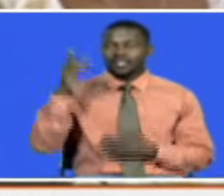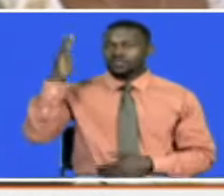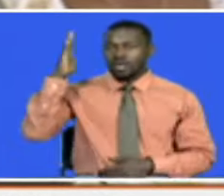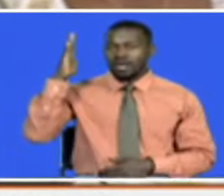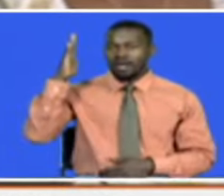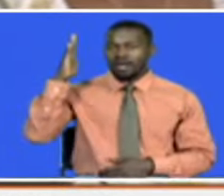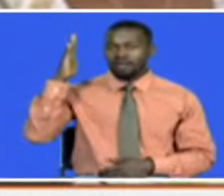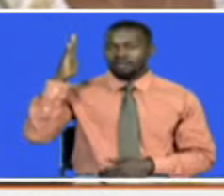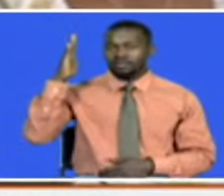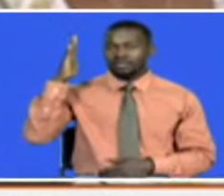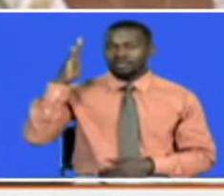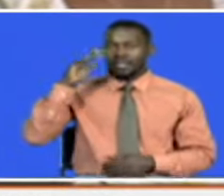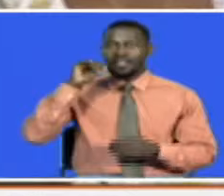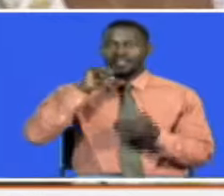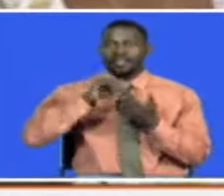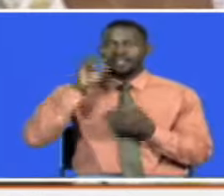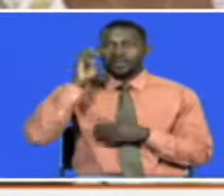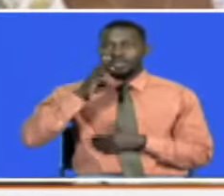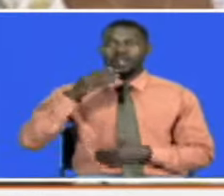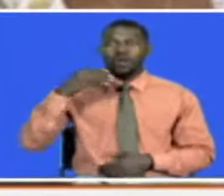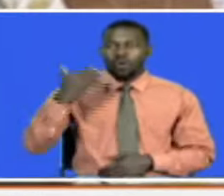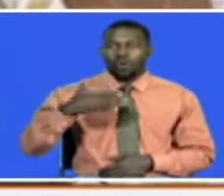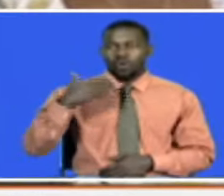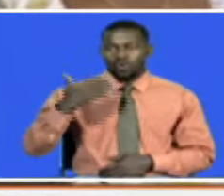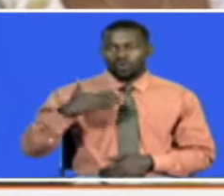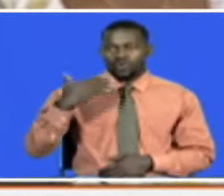Do swear that I will always